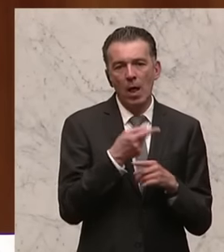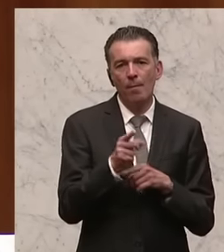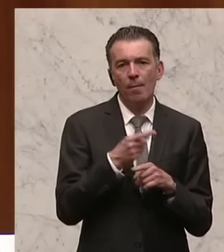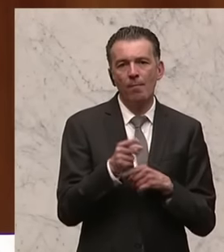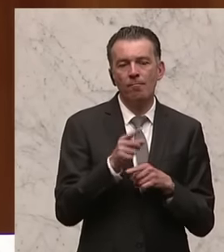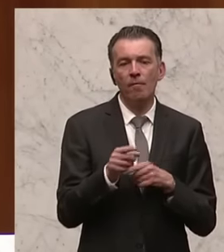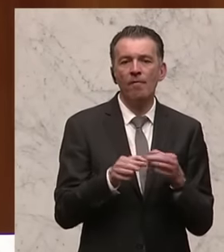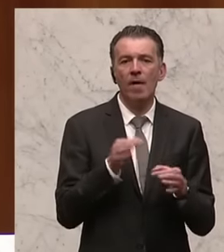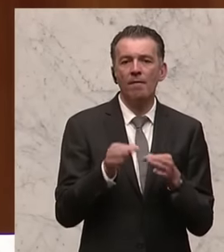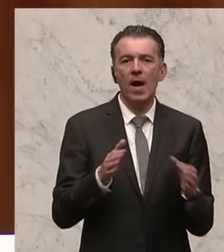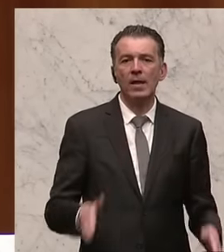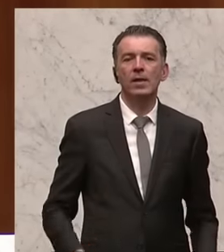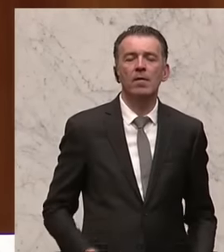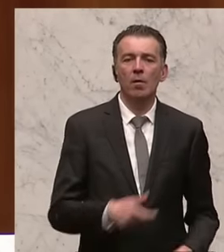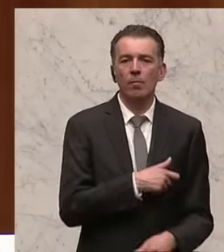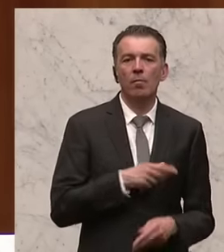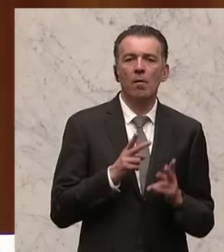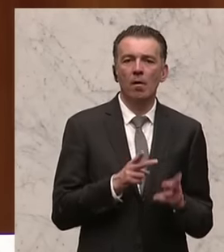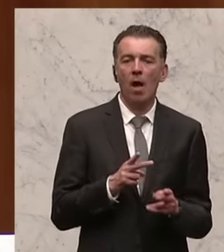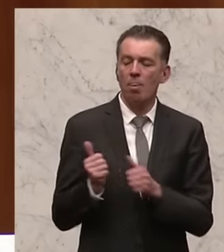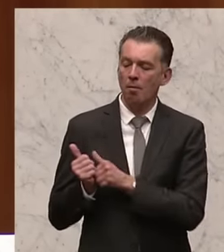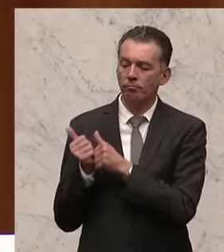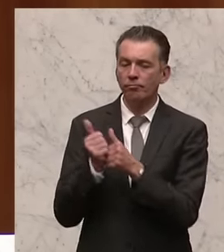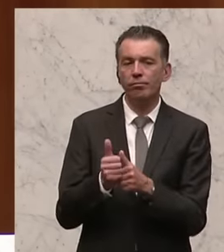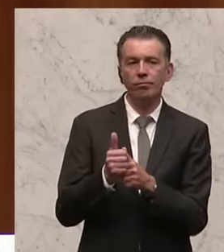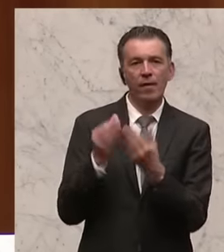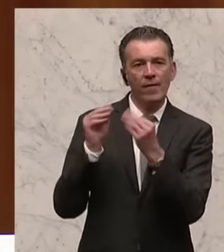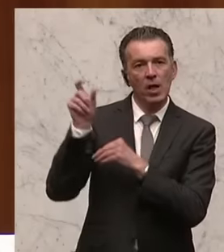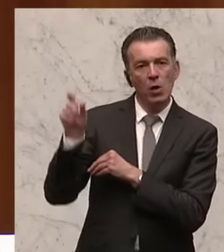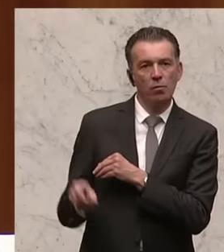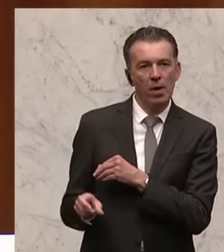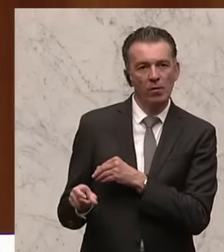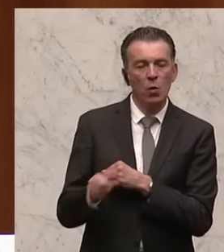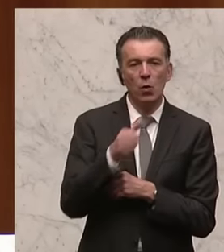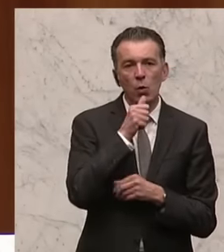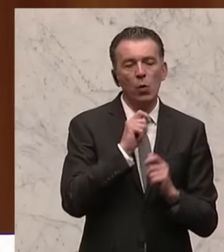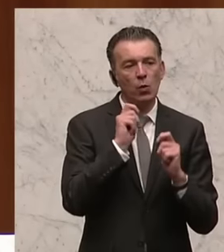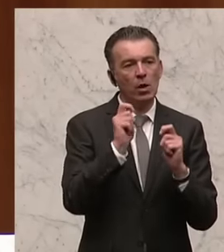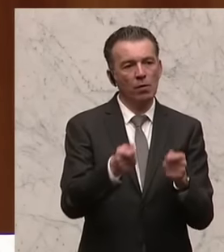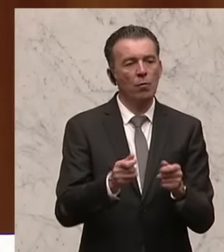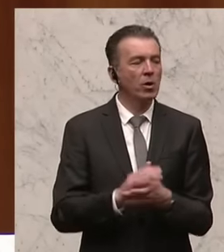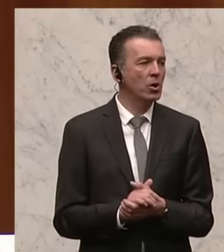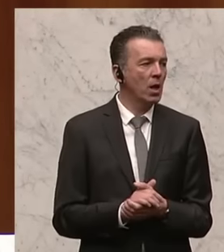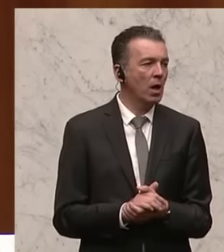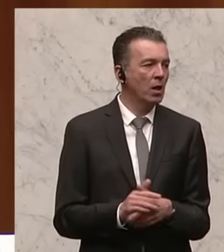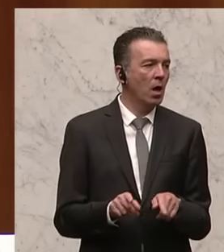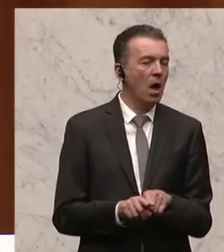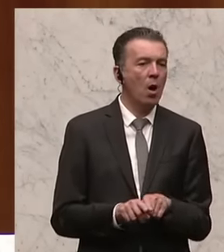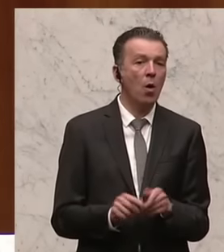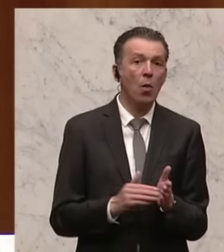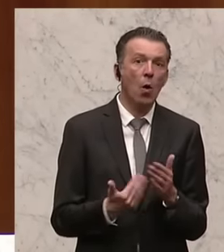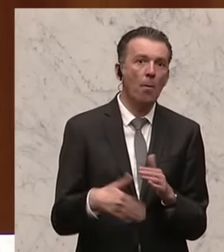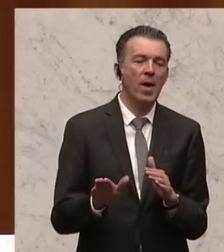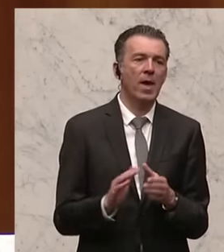der Disziplinarkommission eine Vertrauensperson beiziehen. Der Vorschlag der Grünen Abgeordneten war es, darüber